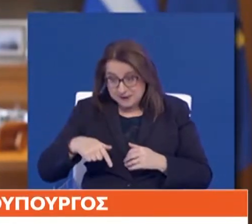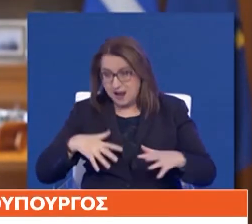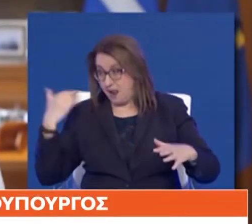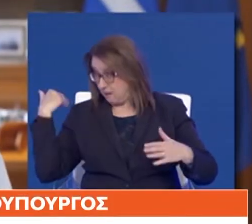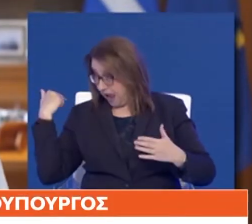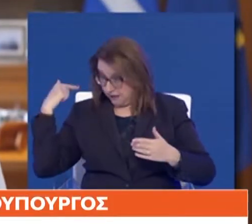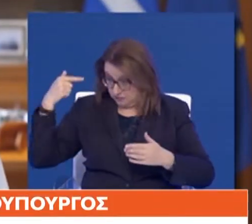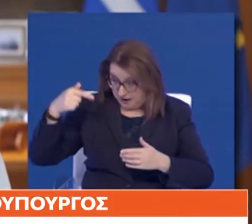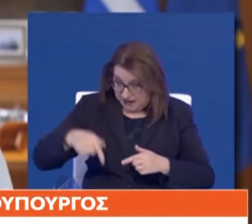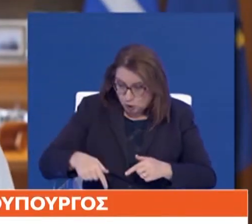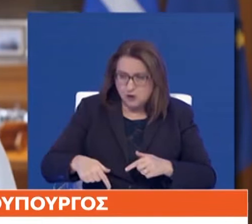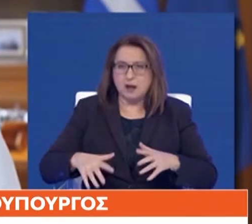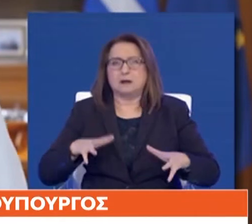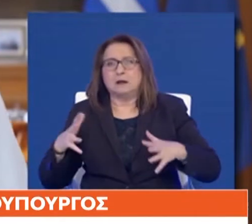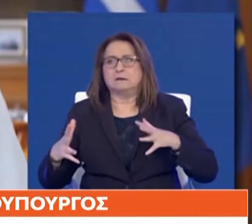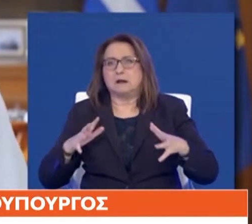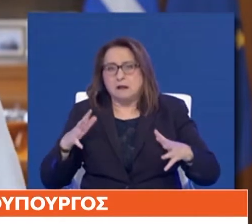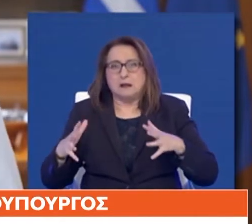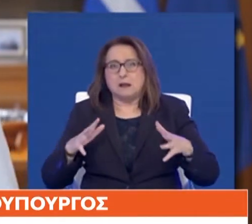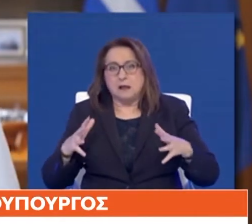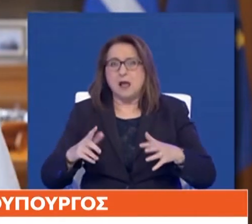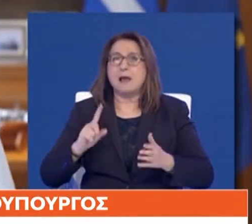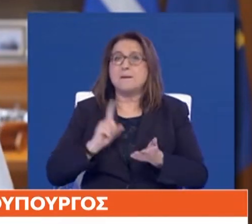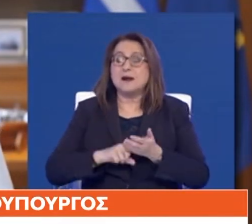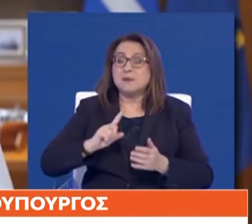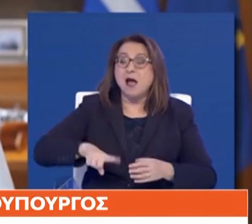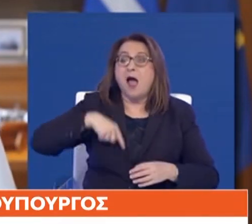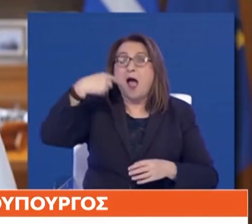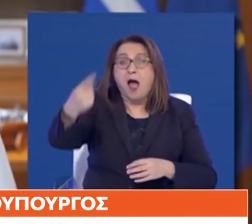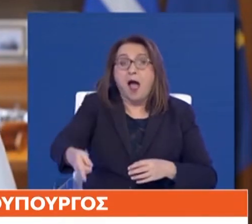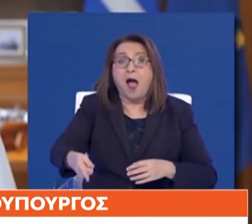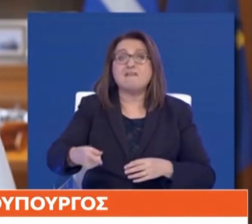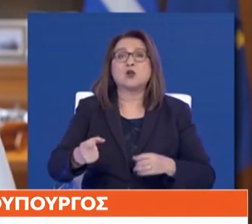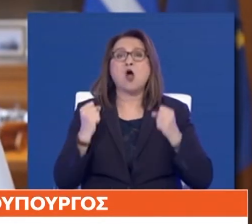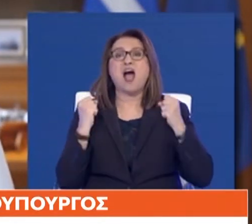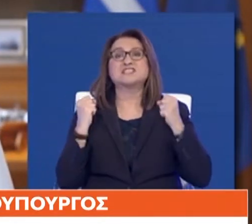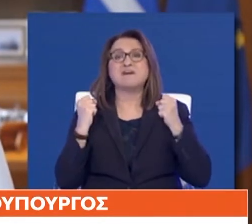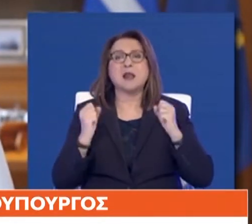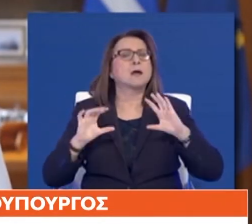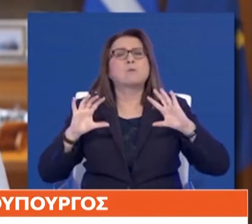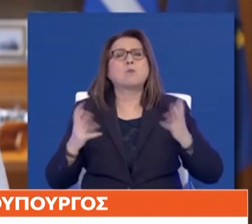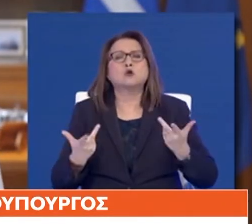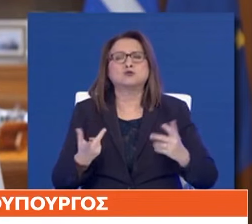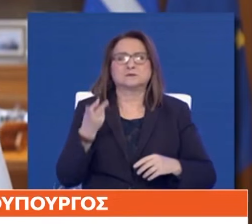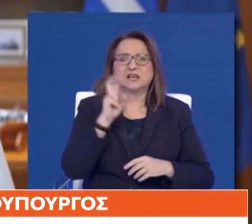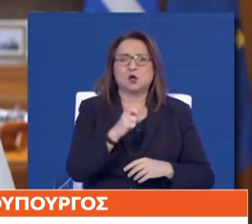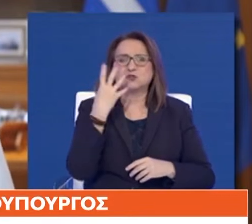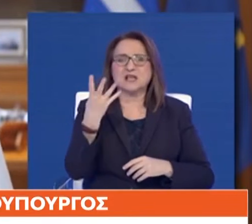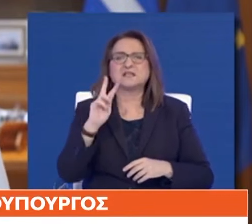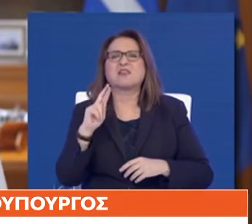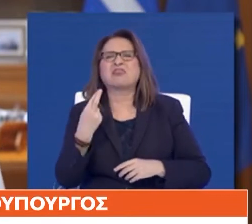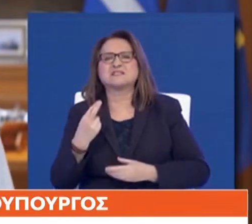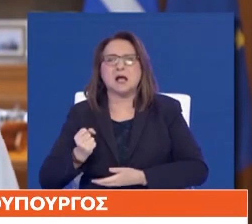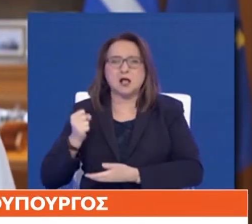στην ασφάλεια του αύριο θα ανεβάσει το ύψος των παρεμβάσεών μας στα 24 δις. Και δράζεται σε τρεις πυλώνες. Στήριξη